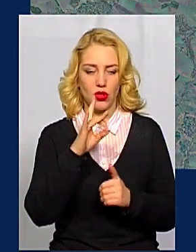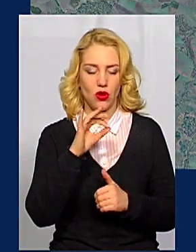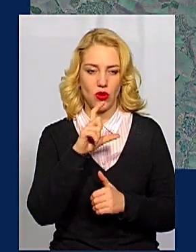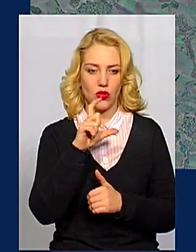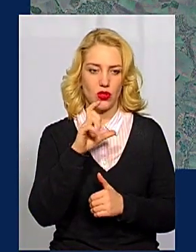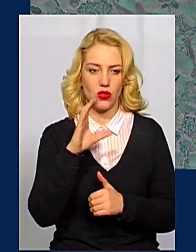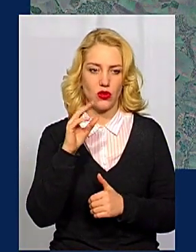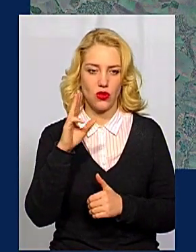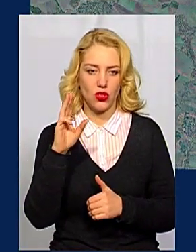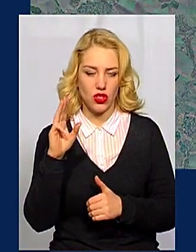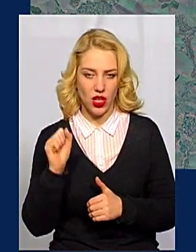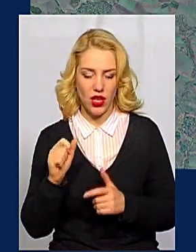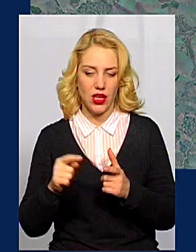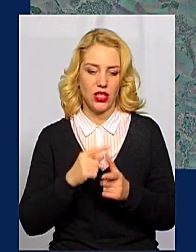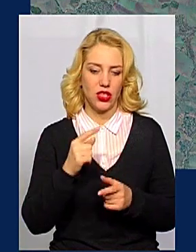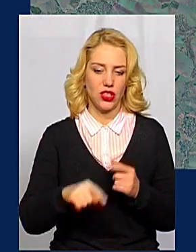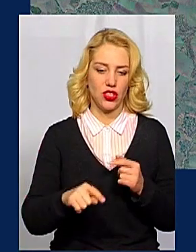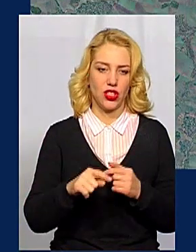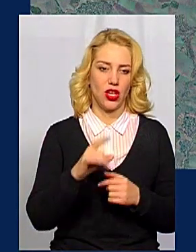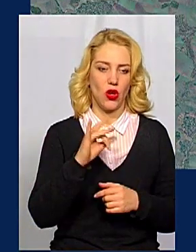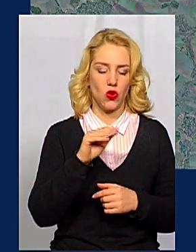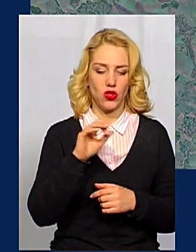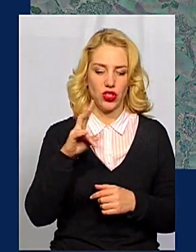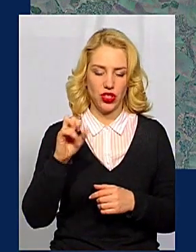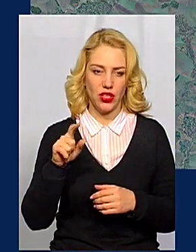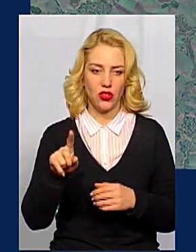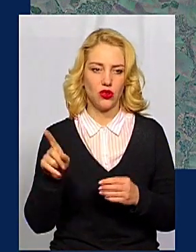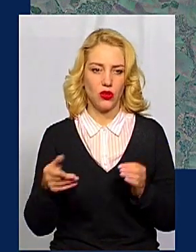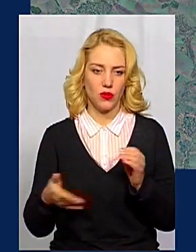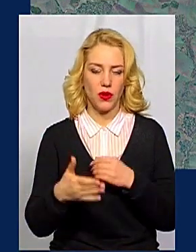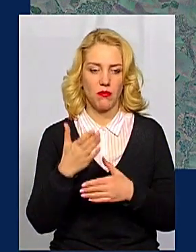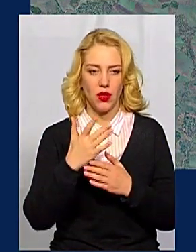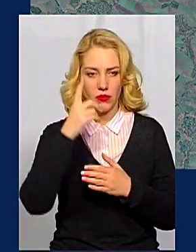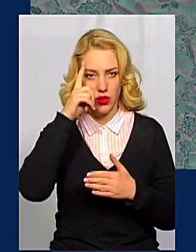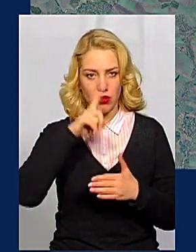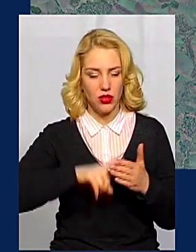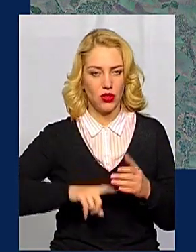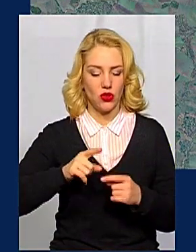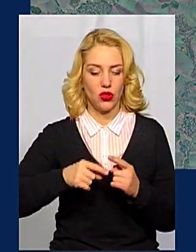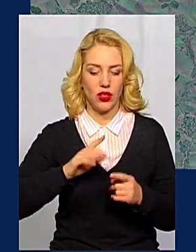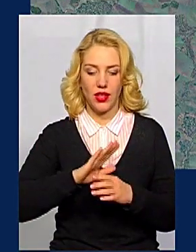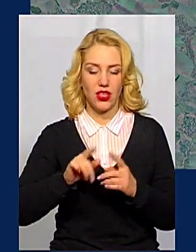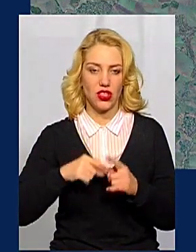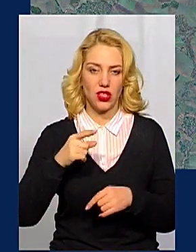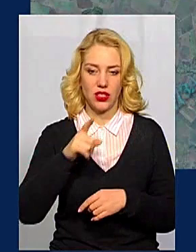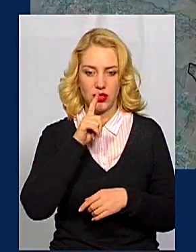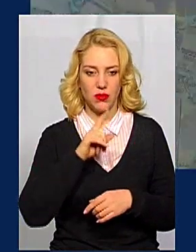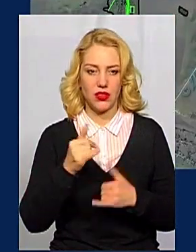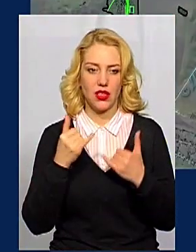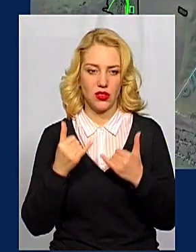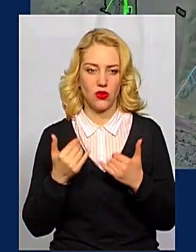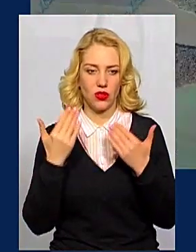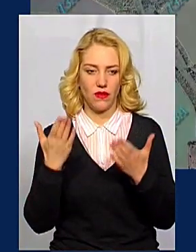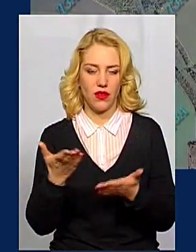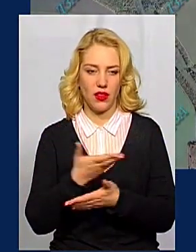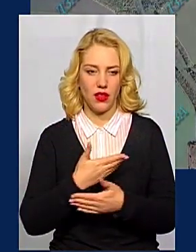чи рожичної ділянок рубок. Маю надію, що от не через місяць, як казав Ростошанський сільський голова, а от сьогодні, панове, допоможете